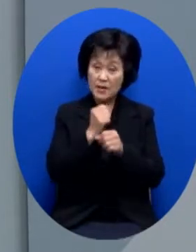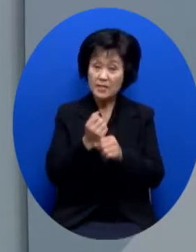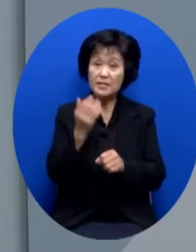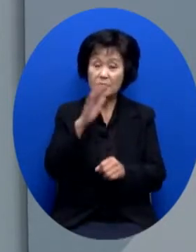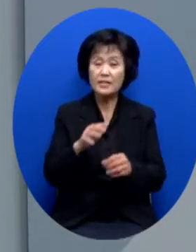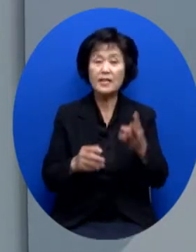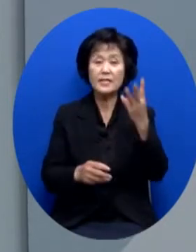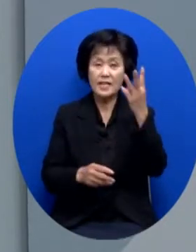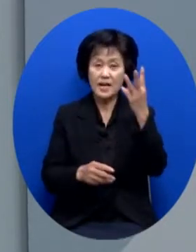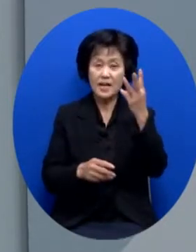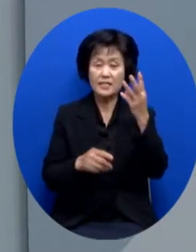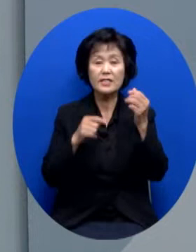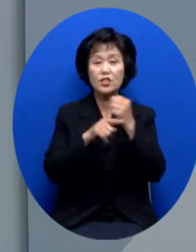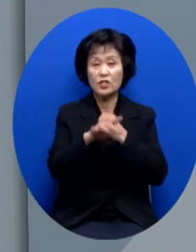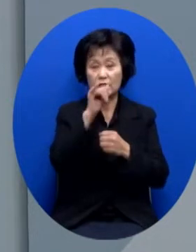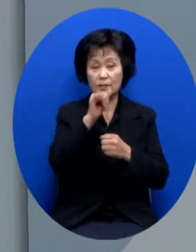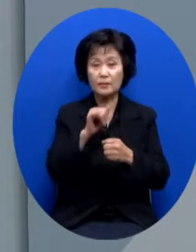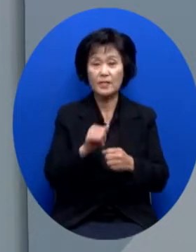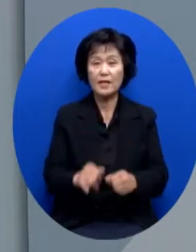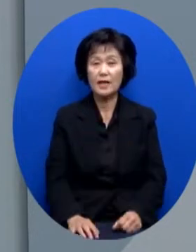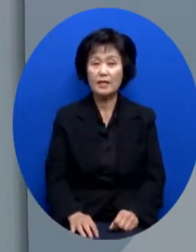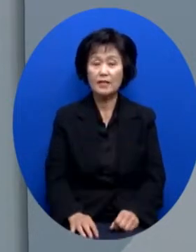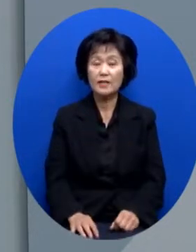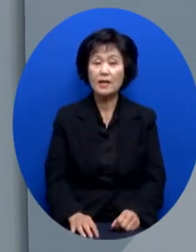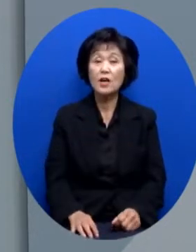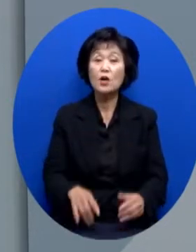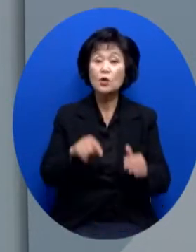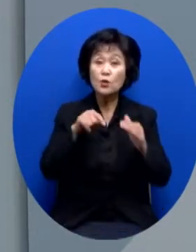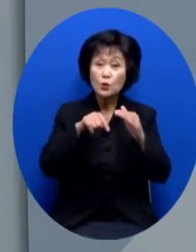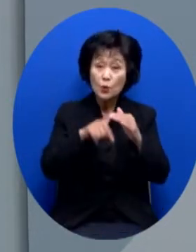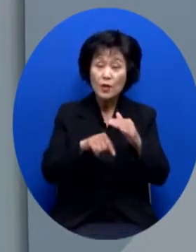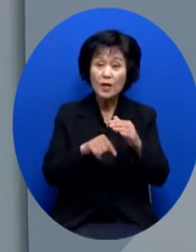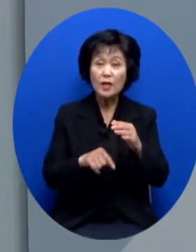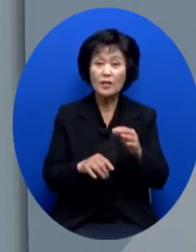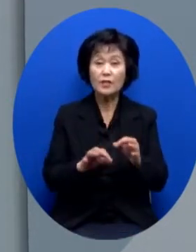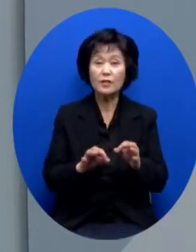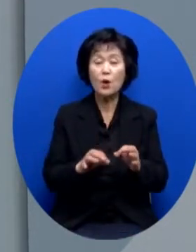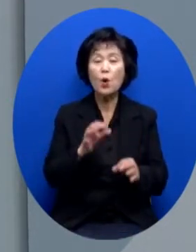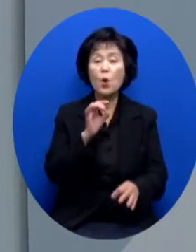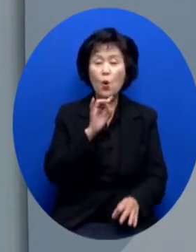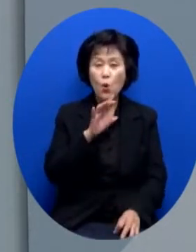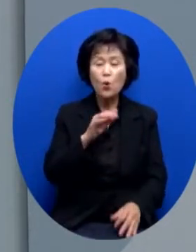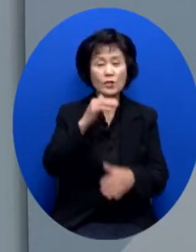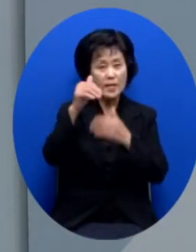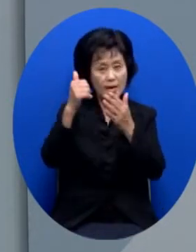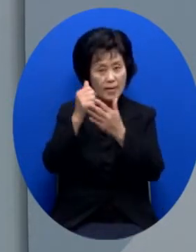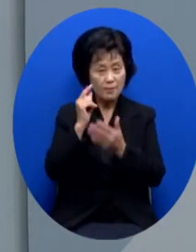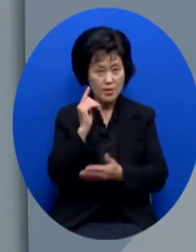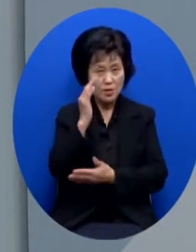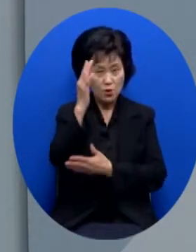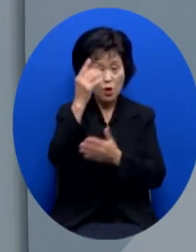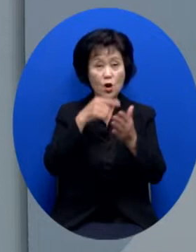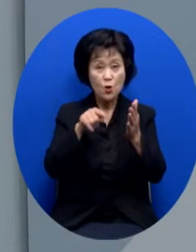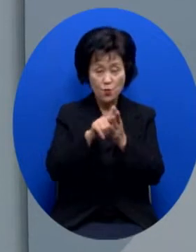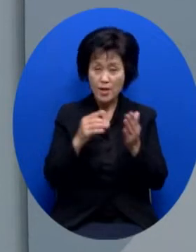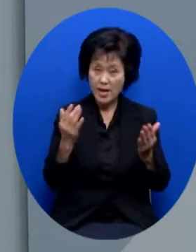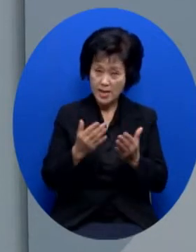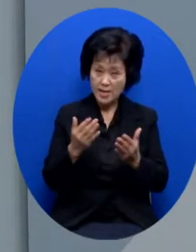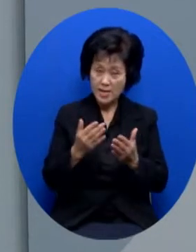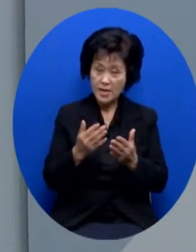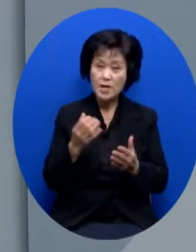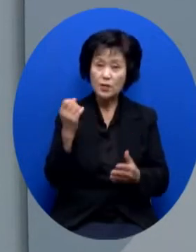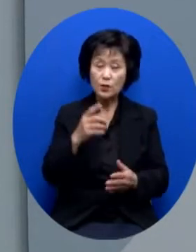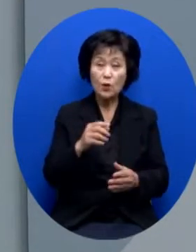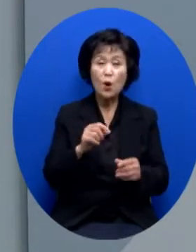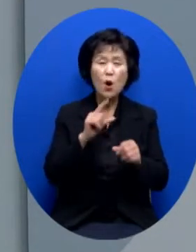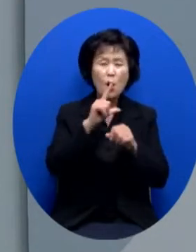담고 출발했습니다. 오지선교회라는 이름 속에는 올리가 오직 하나님의 영광을 위해서 일하자. 그리고 오지에